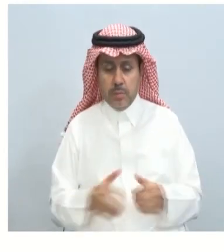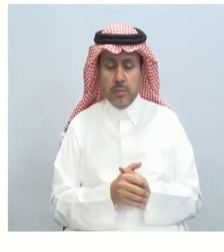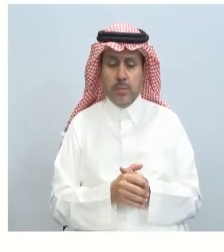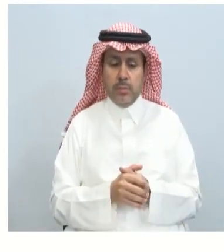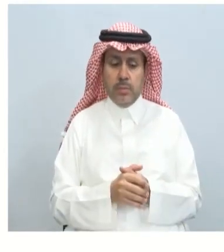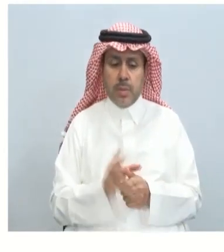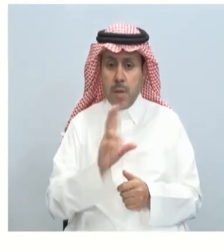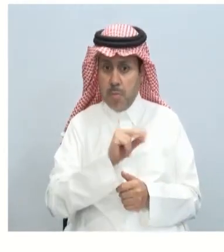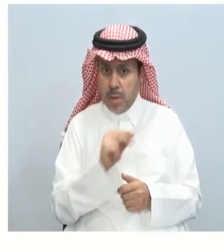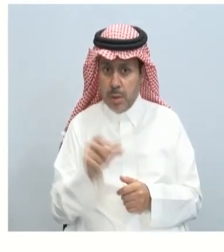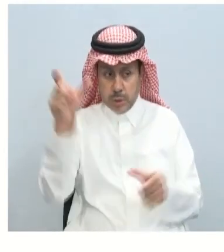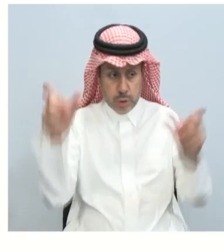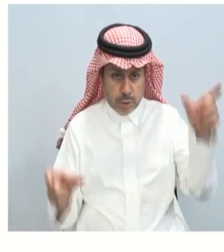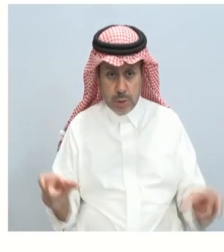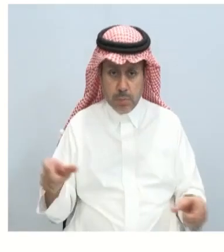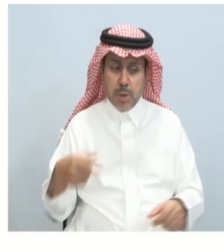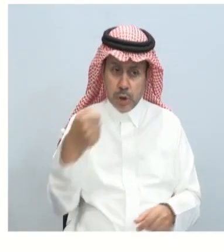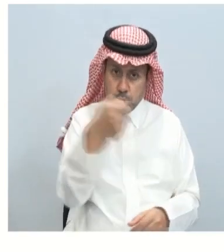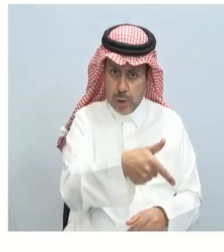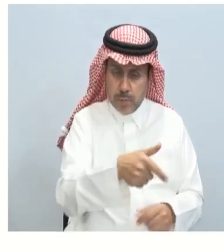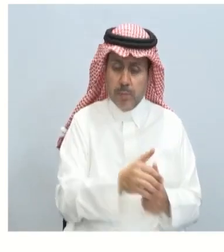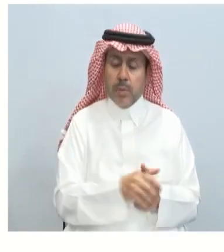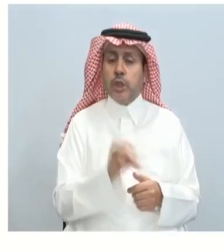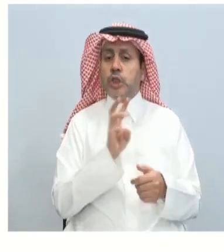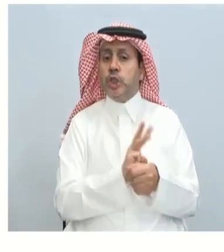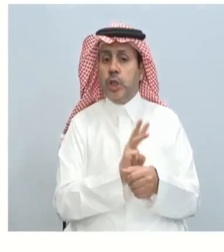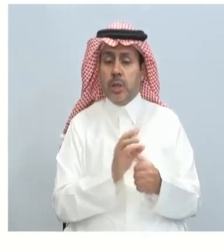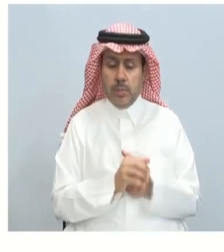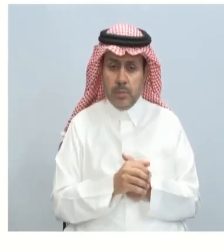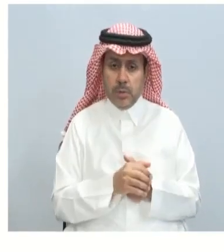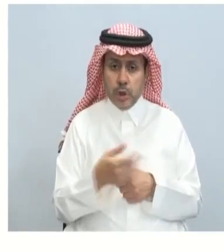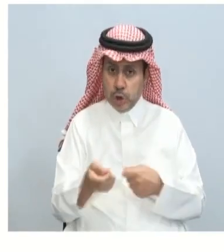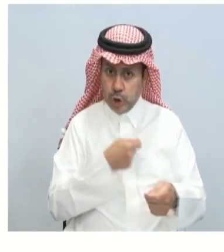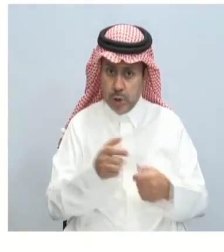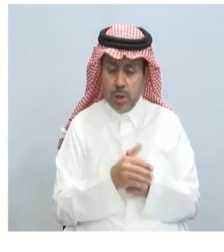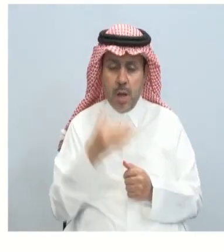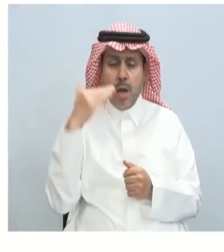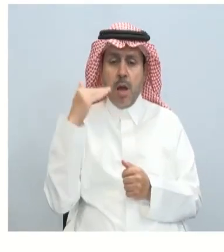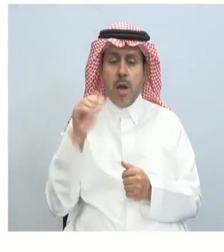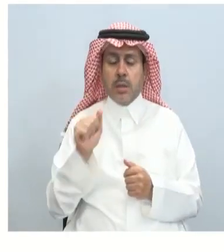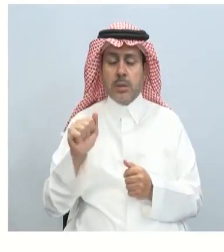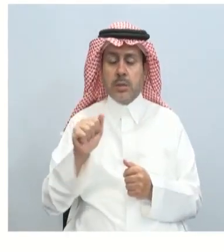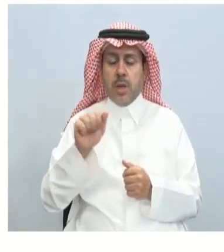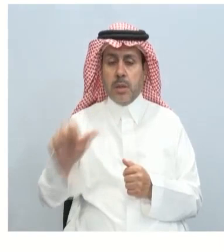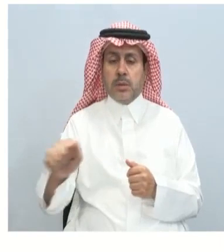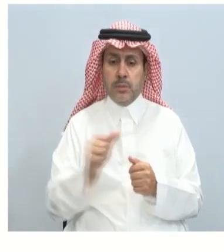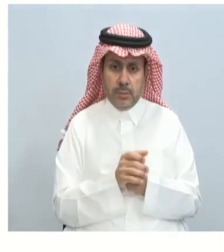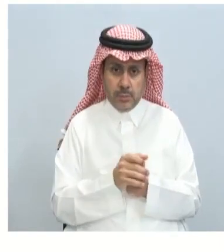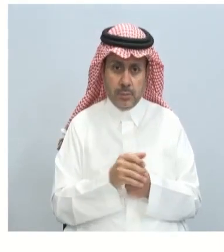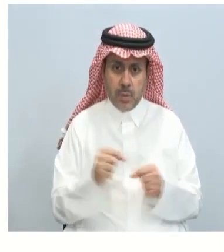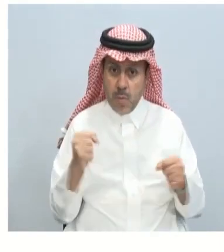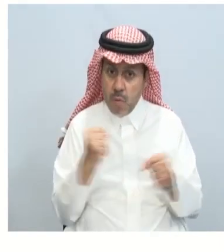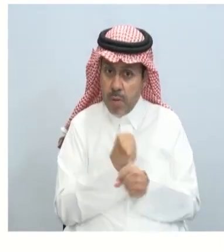كما هو الحال عند شراء الدوله لشركه لشركه تجاريه خاصه وكما في ممارسه الدوله